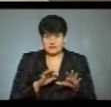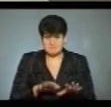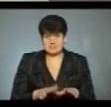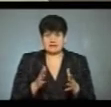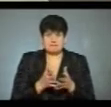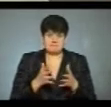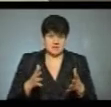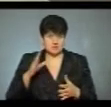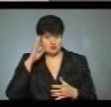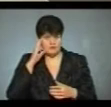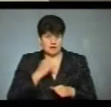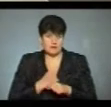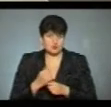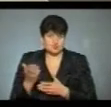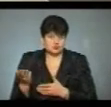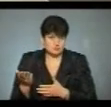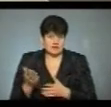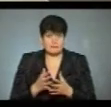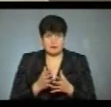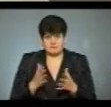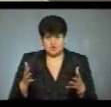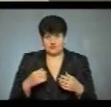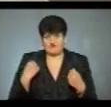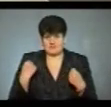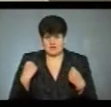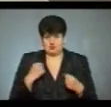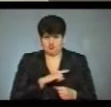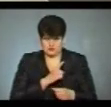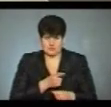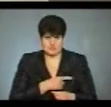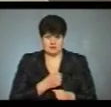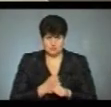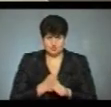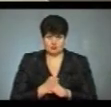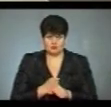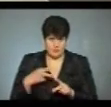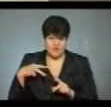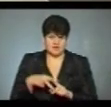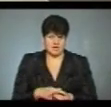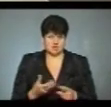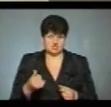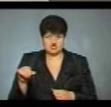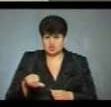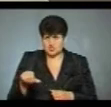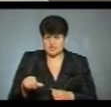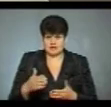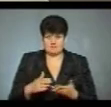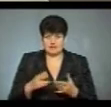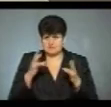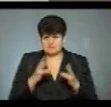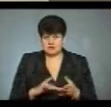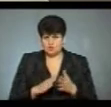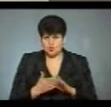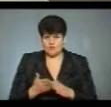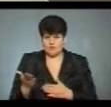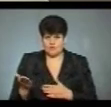більше чоловіки працюють, які мають більшу фізичну силу, яка потребує фізичних навантажень, чи шкідливі і небезпечні умови роботи. Що